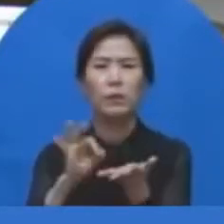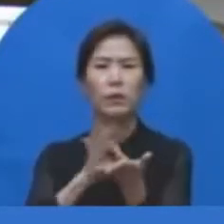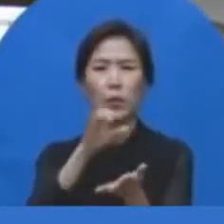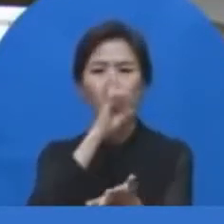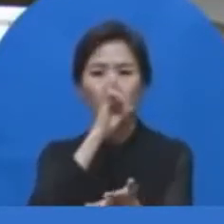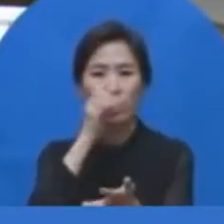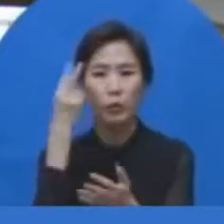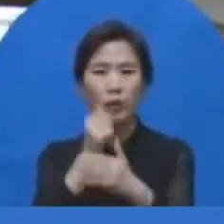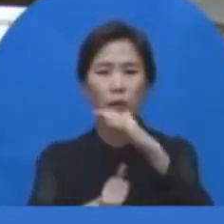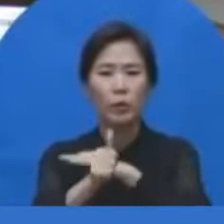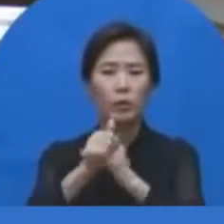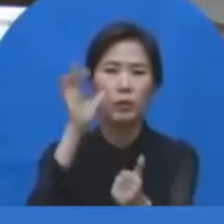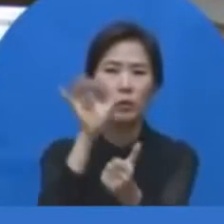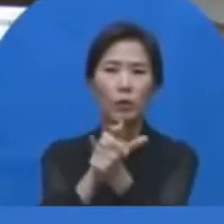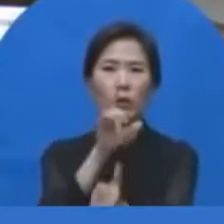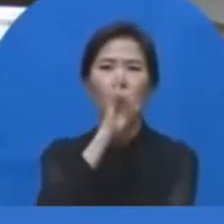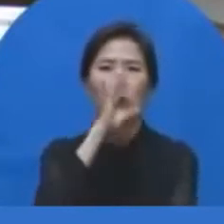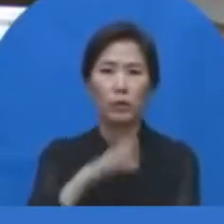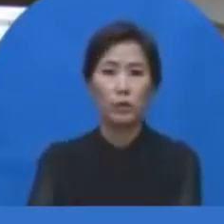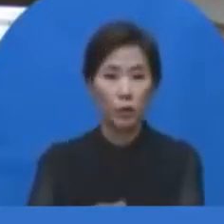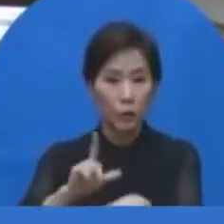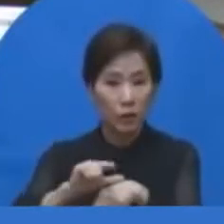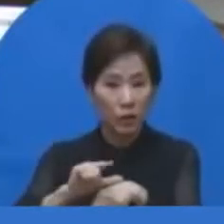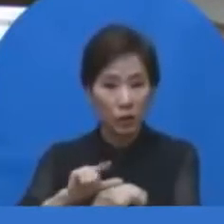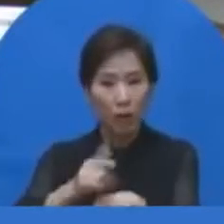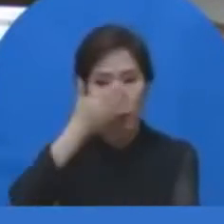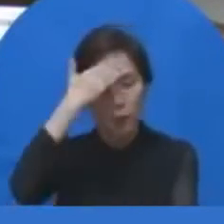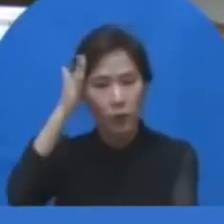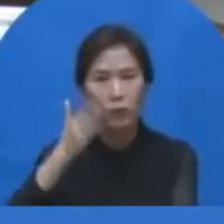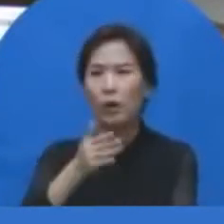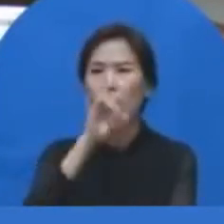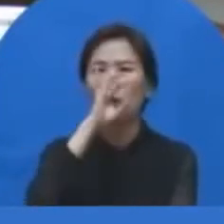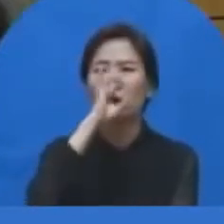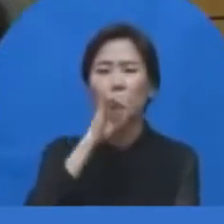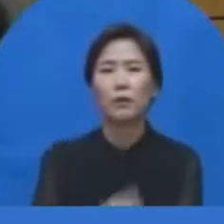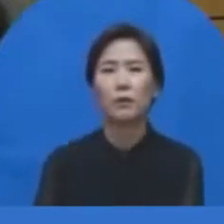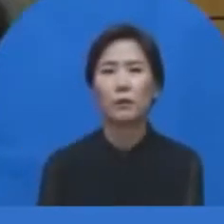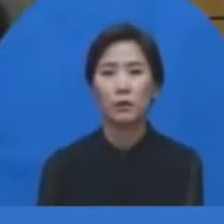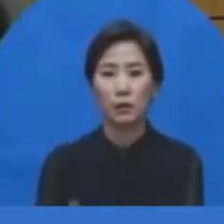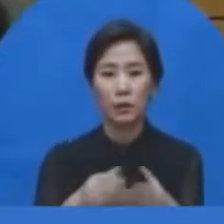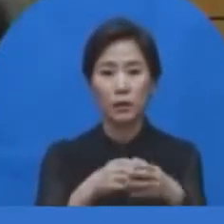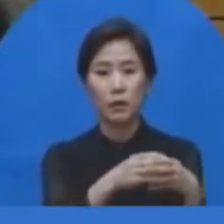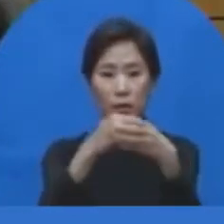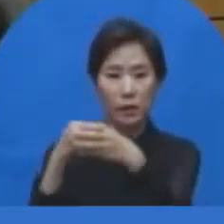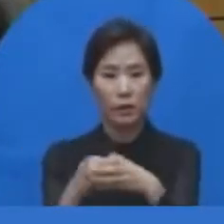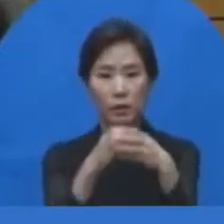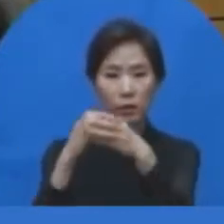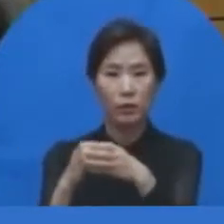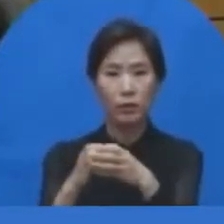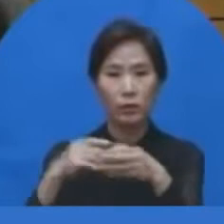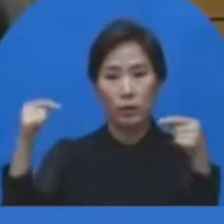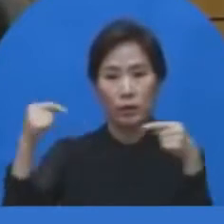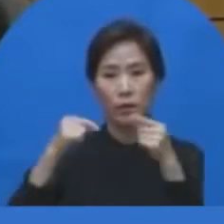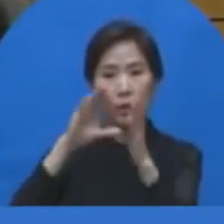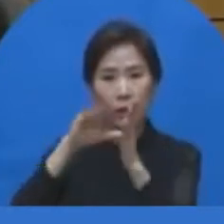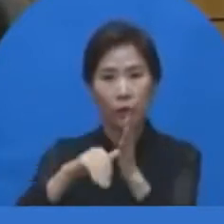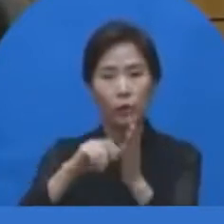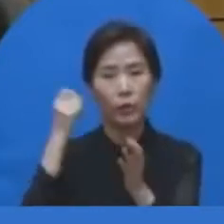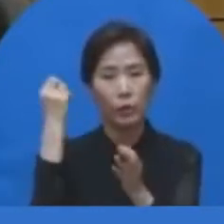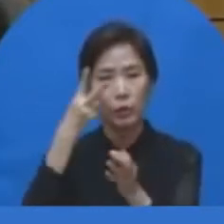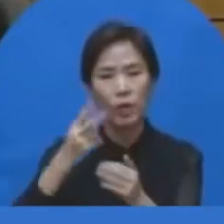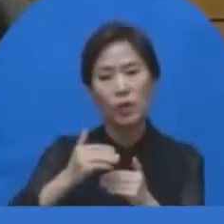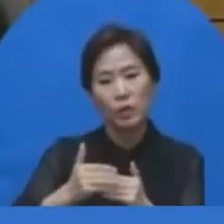수 없으며 근로시간 면제도 받을 수가 없습니다. 단체 교섭에 있어서는 창구 단일화